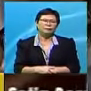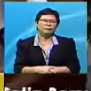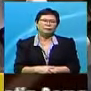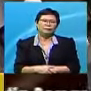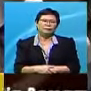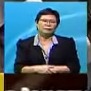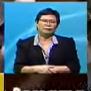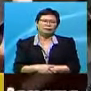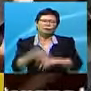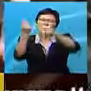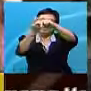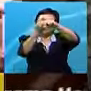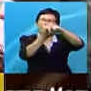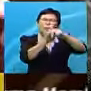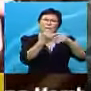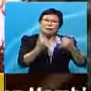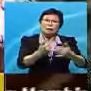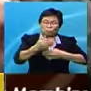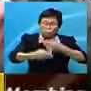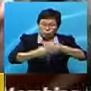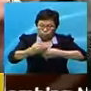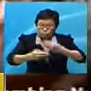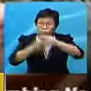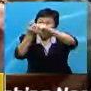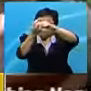have built or in the process of building a house.